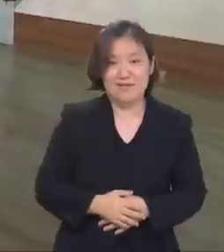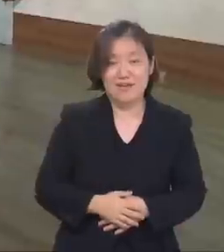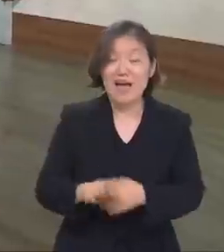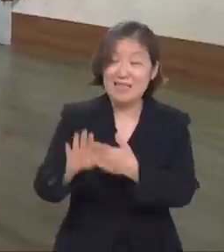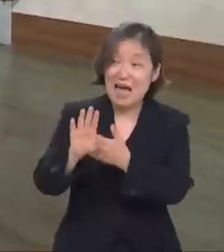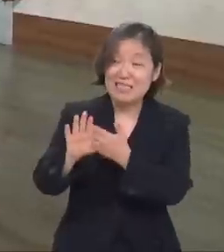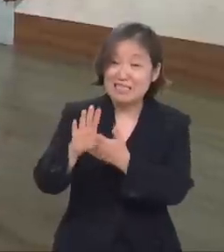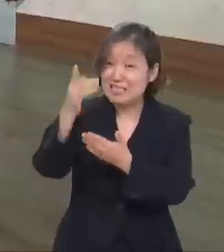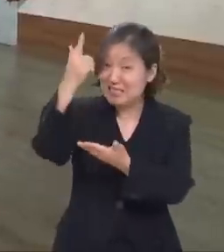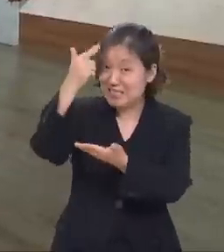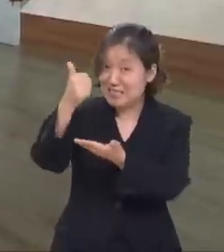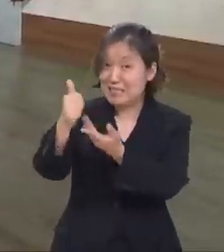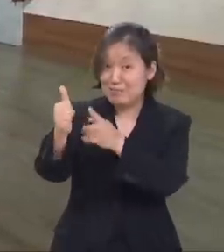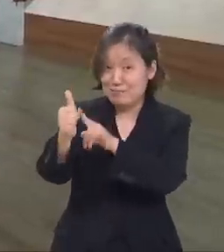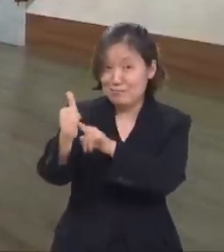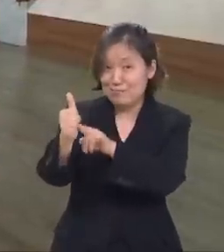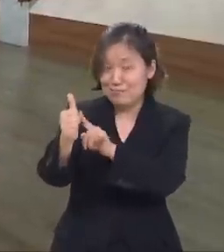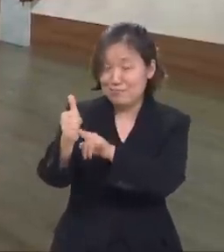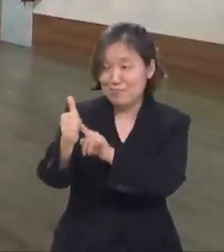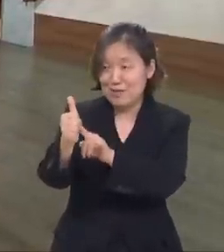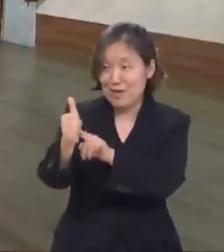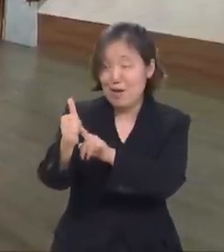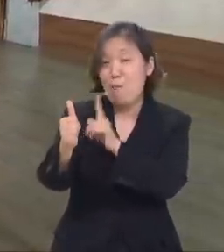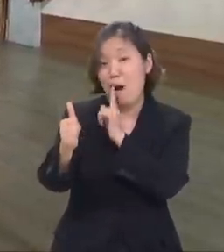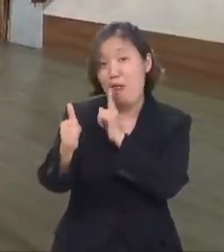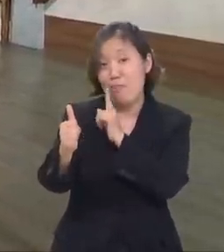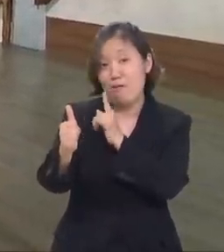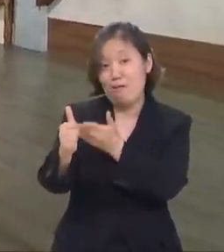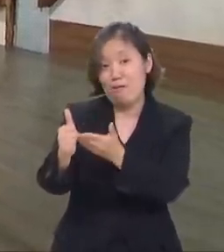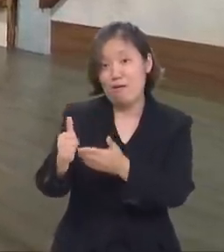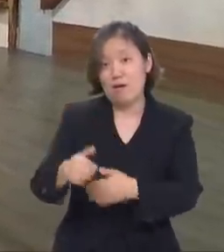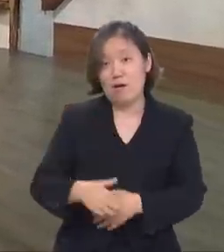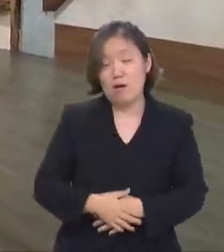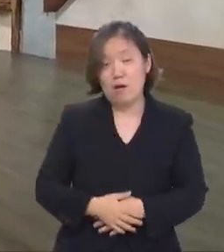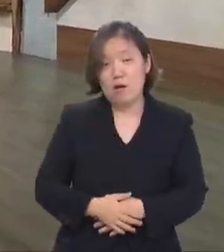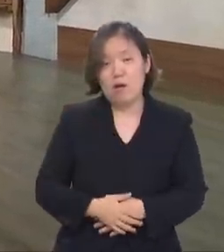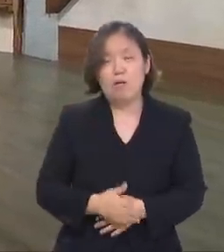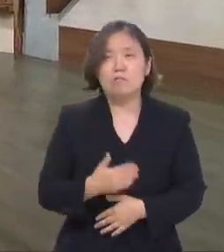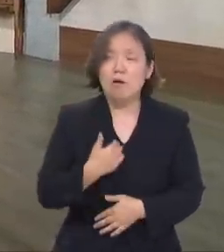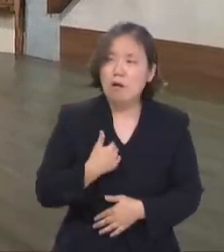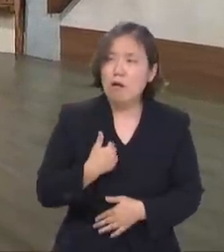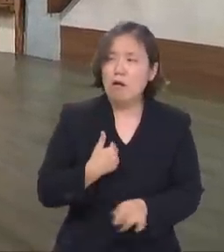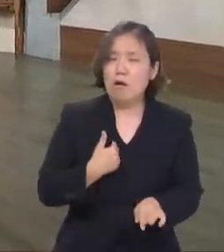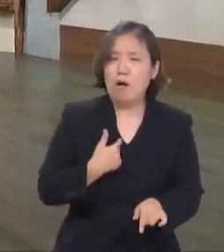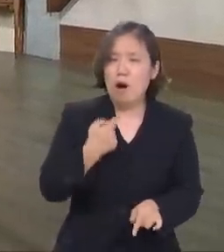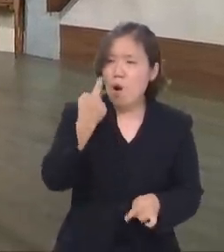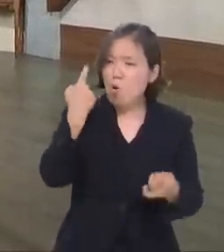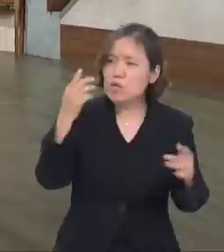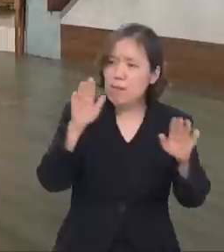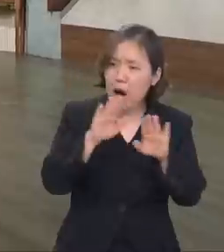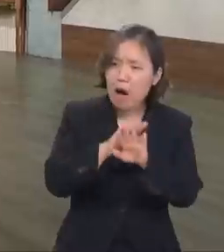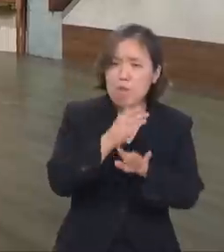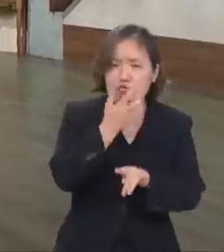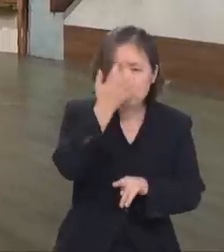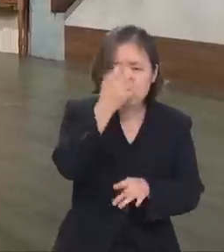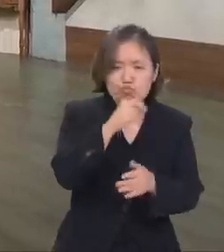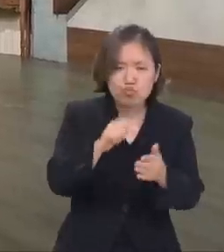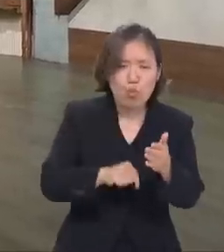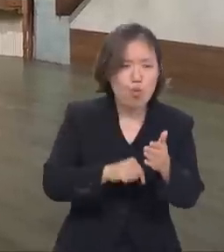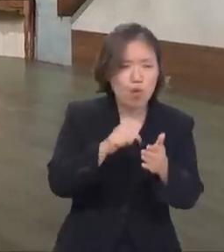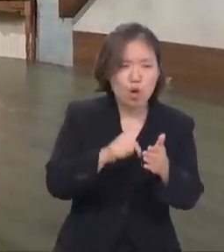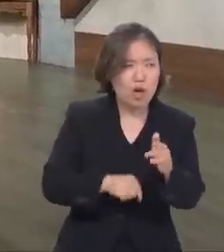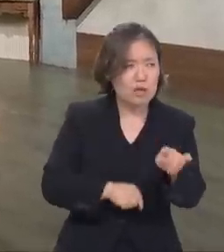살고 있는 스님에게도 그 얘기를 했더니 내가 밤에 꿈을 꿨는데